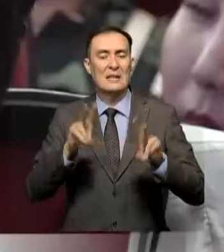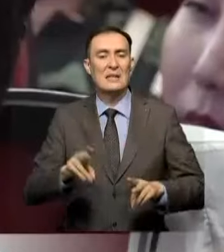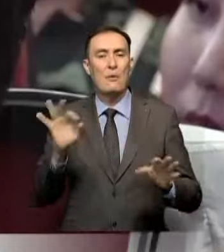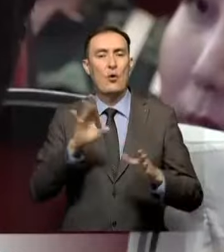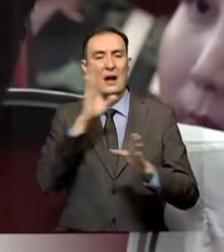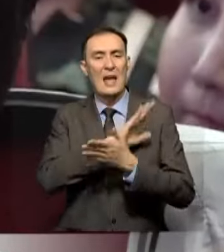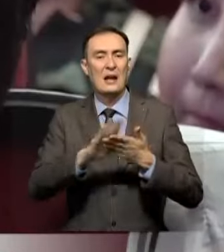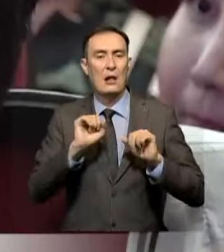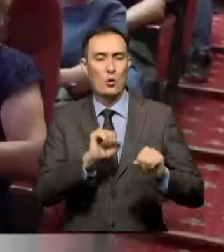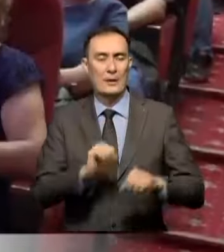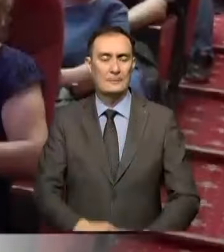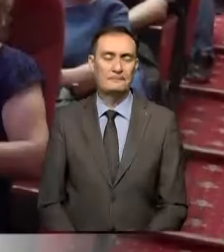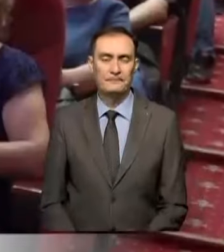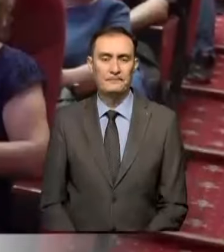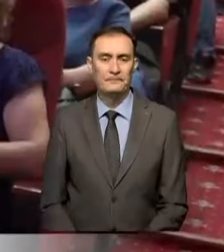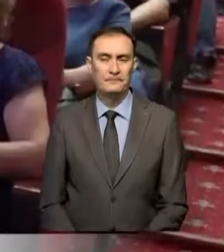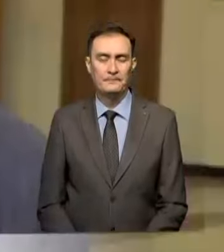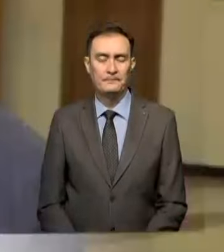экологи.